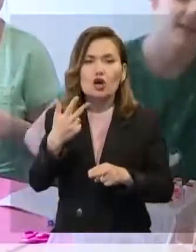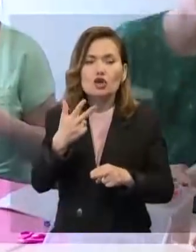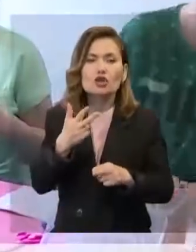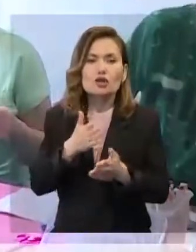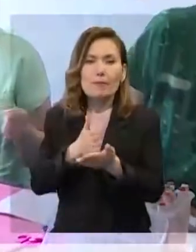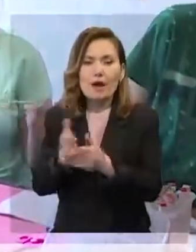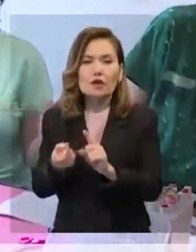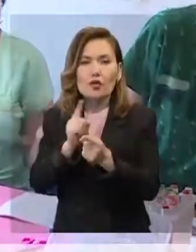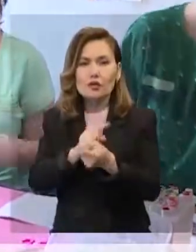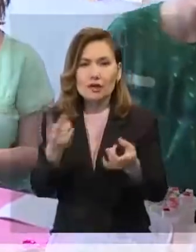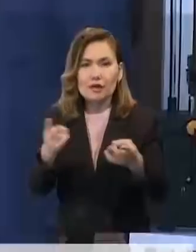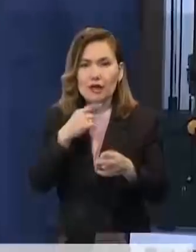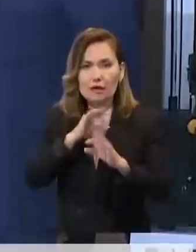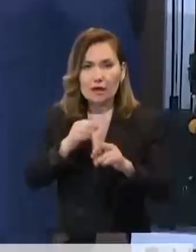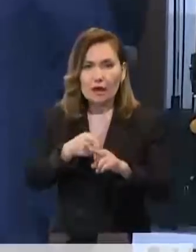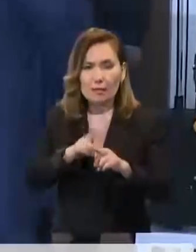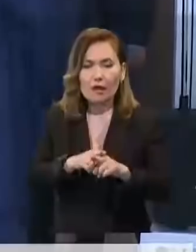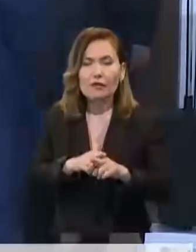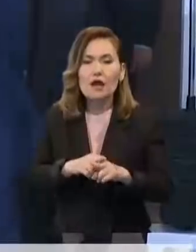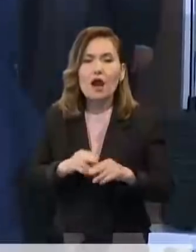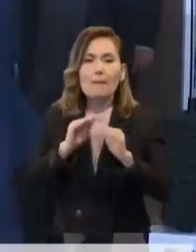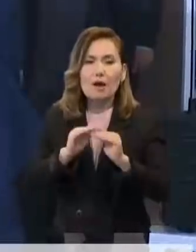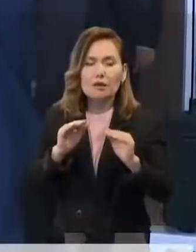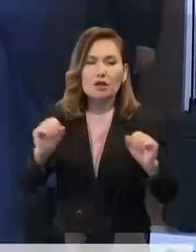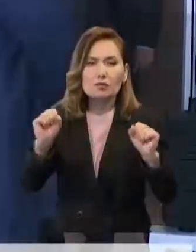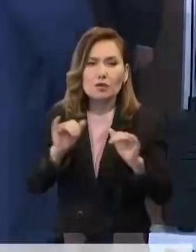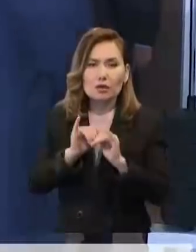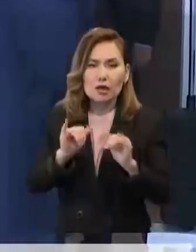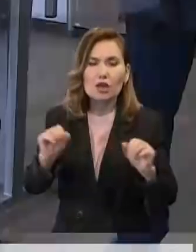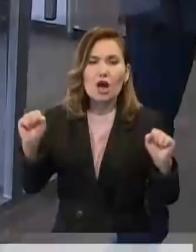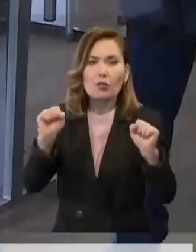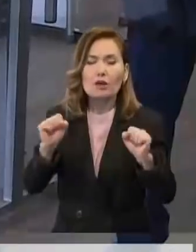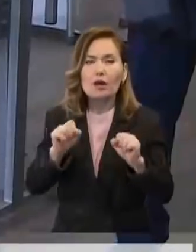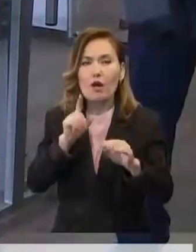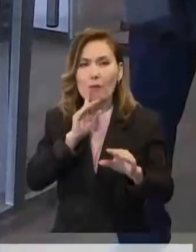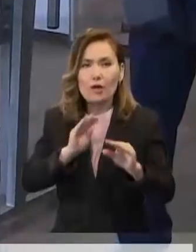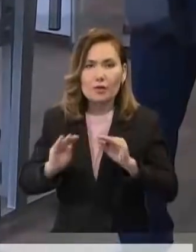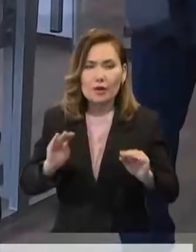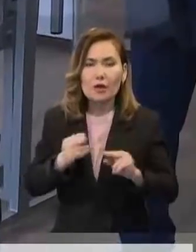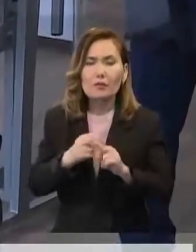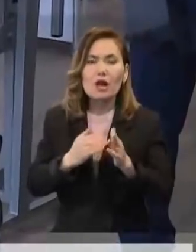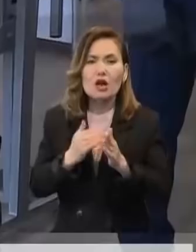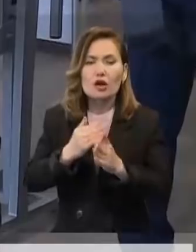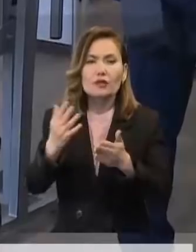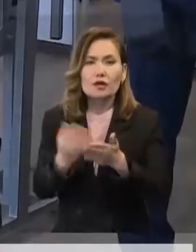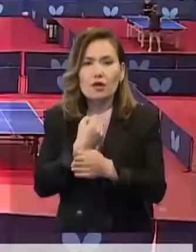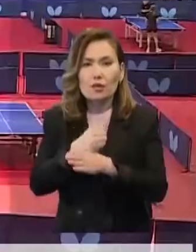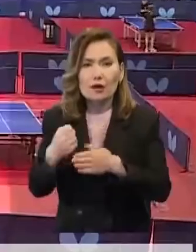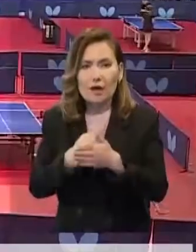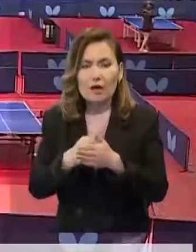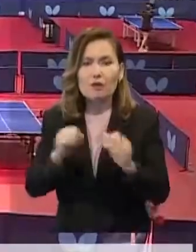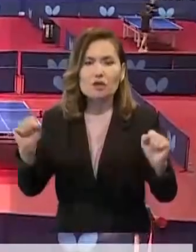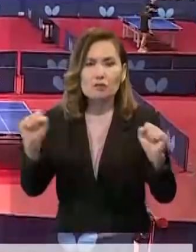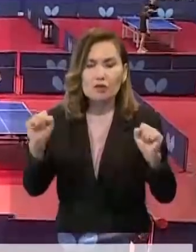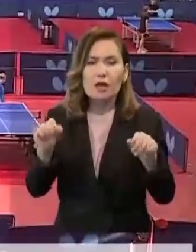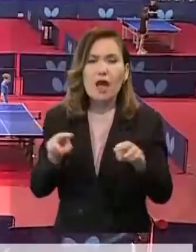бағытта өзгеріс керек екені айтылды. Олар бұқаралық және балалар спорты, спорттық инфрақұрылым және жоғары жетістіктерге қол жеткізетін